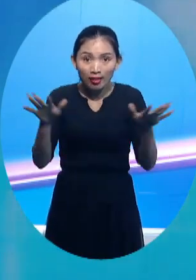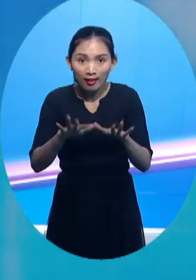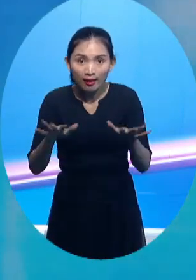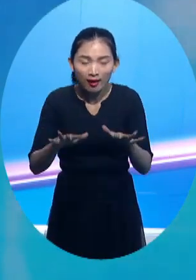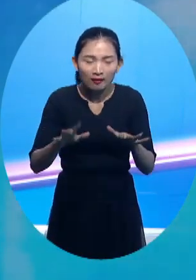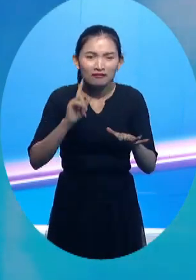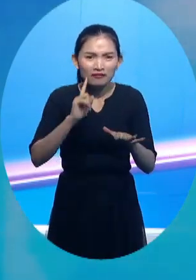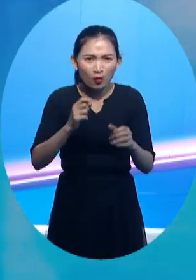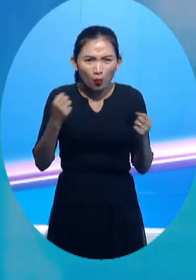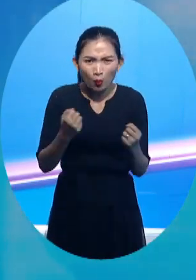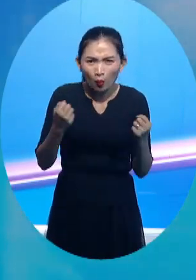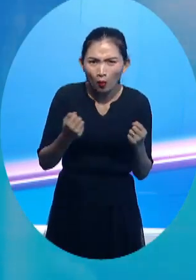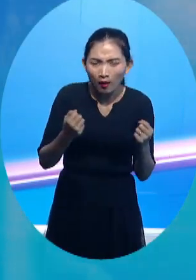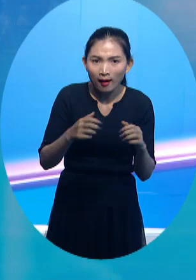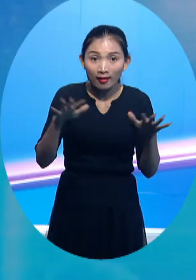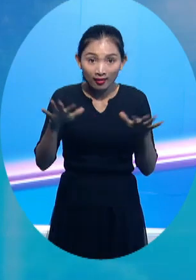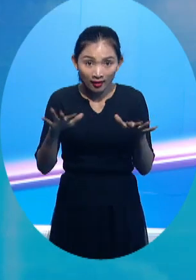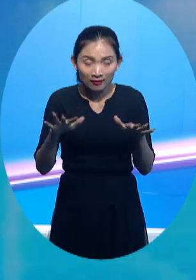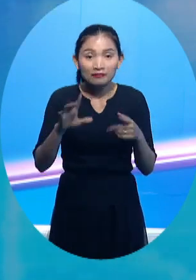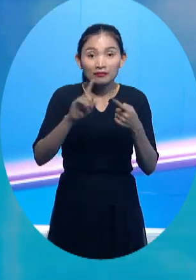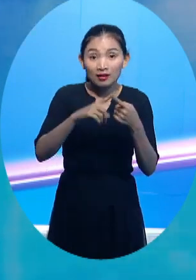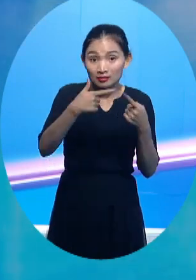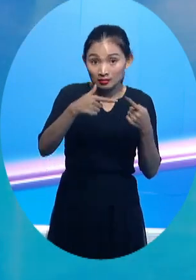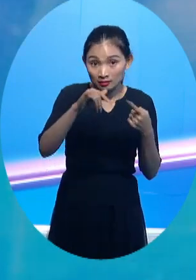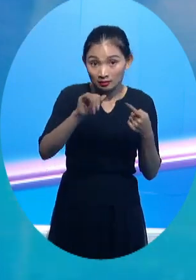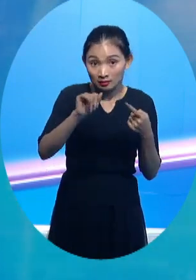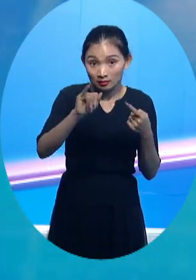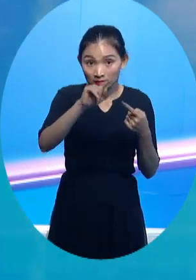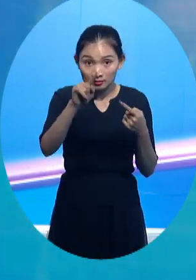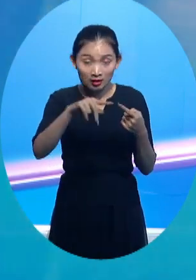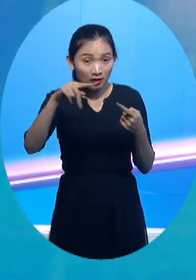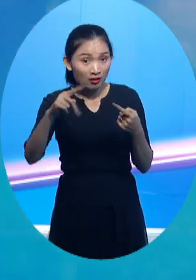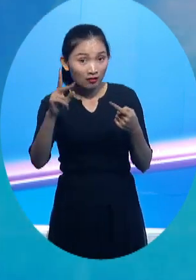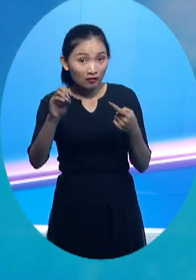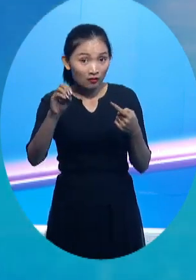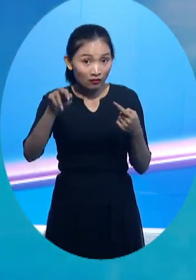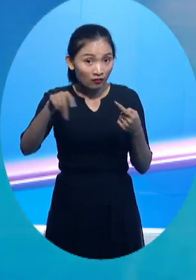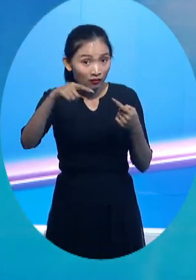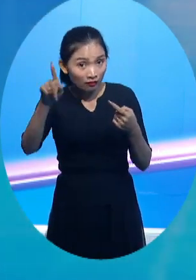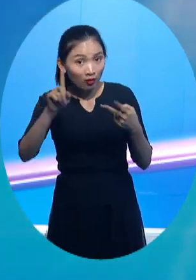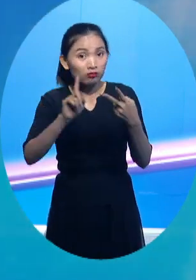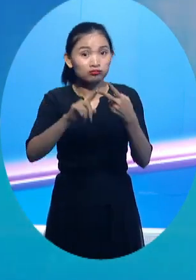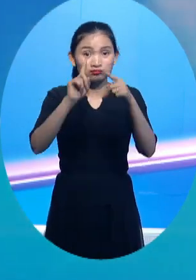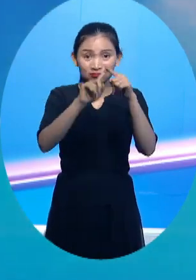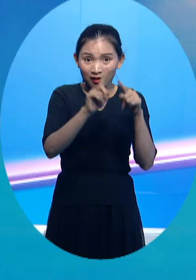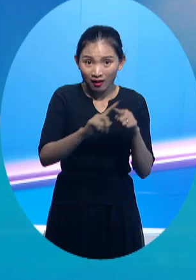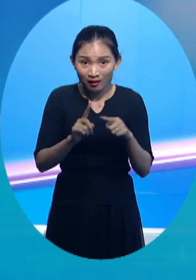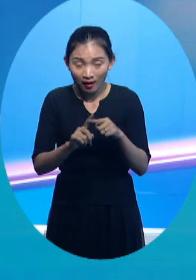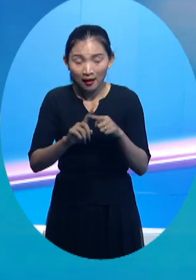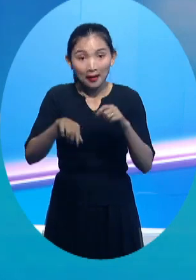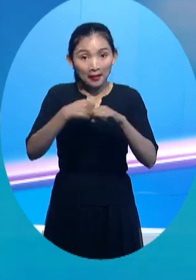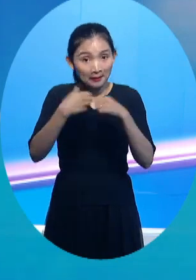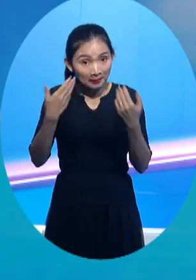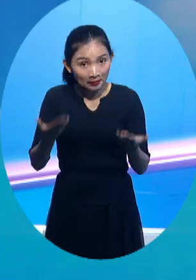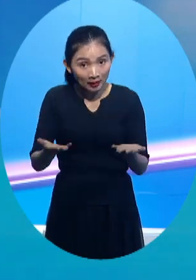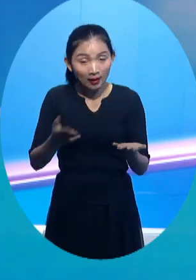thủ tục đầu tư cũng như bồi thương giải phóng mặt bằng thì năm 2024 là năm để các công trình dự án hạ tân giao thông này chính thức bước vào